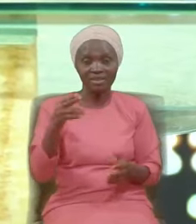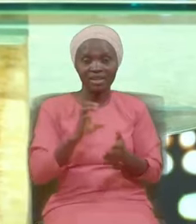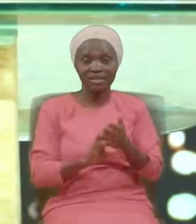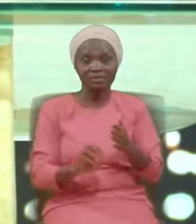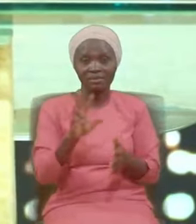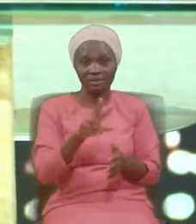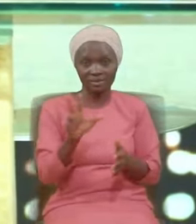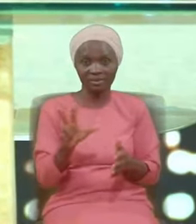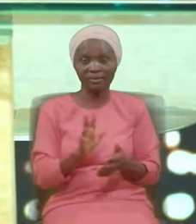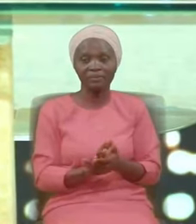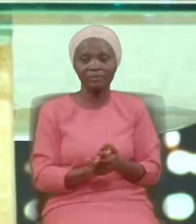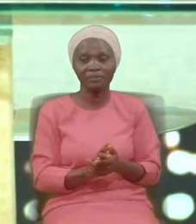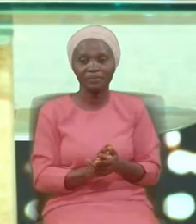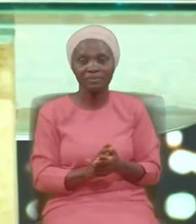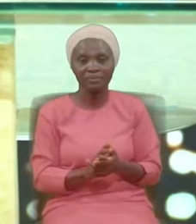Jérémie 33,